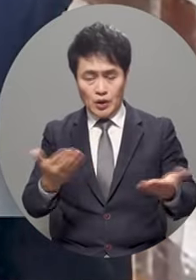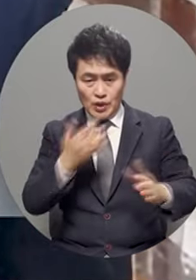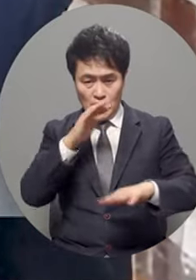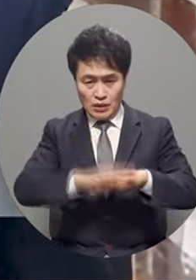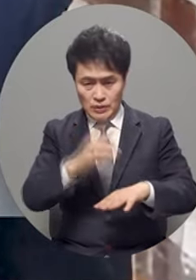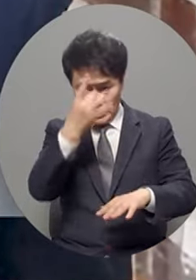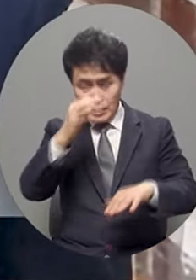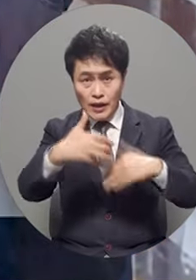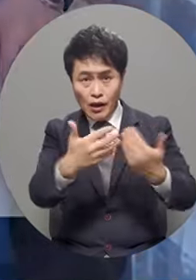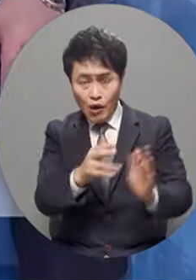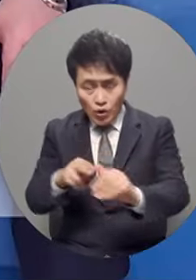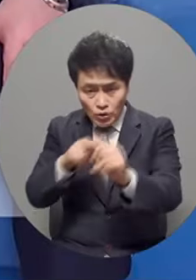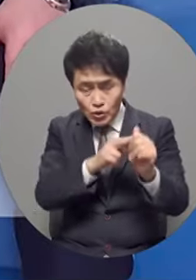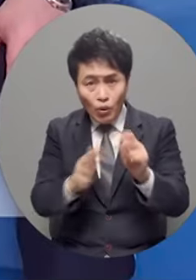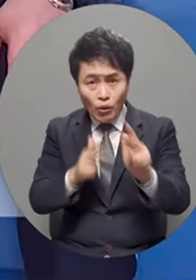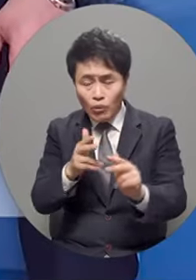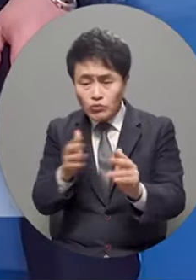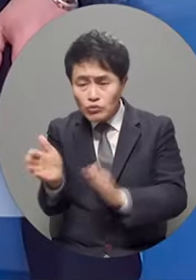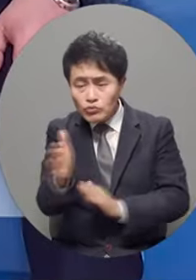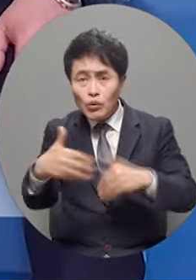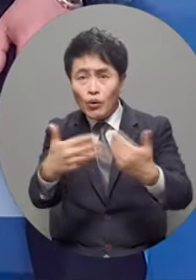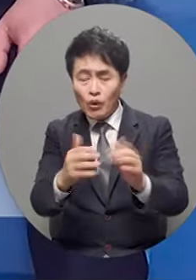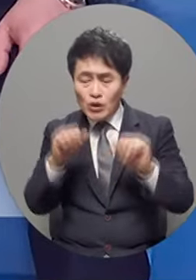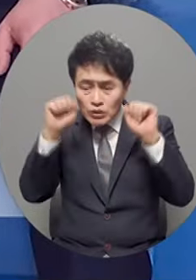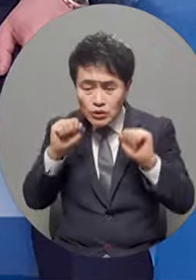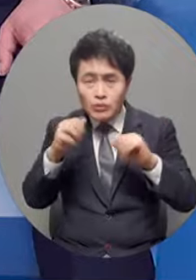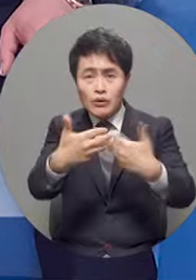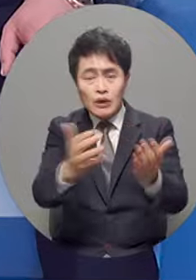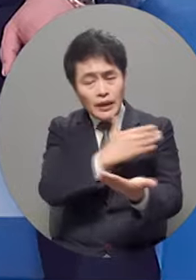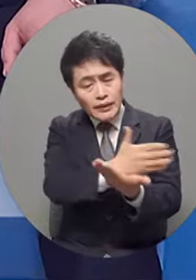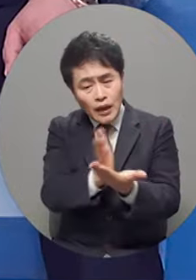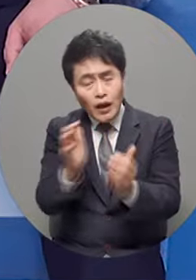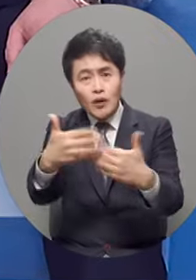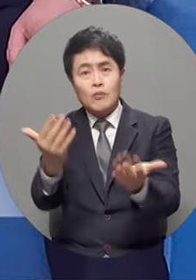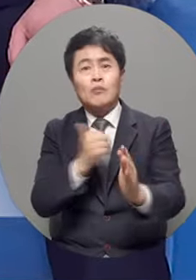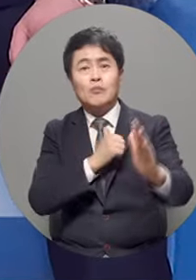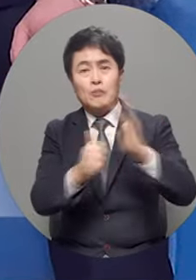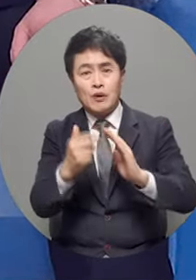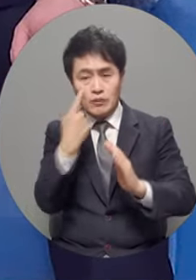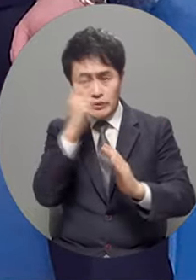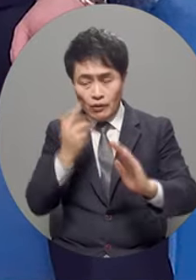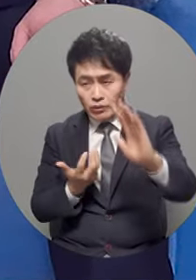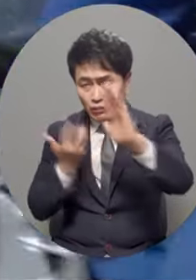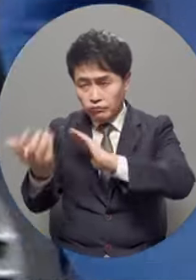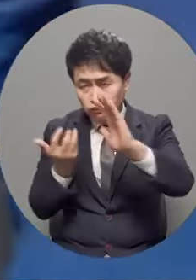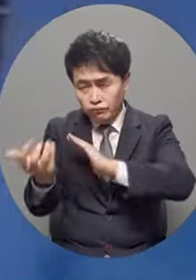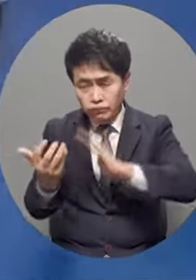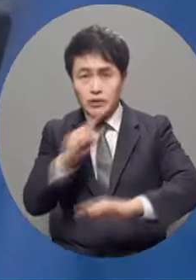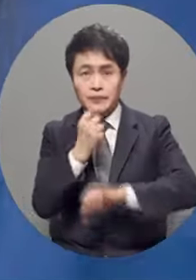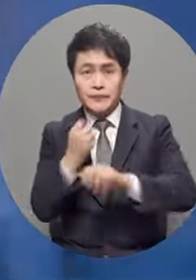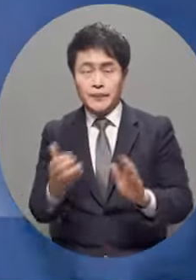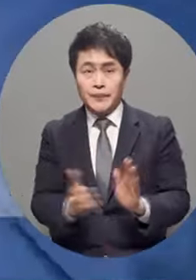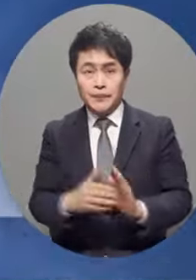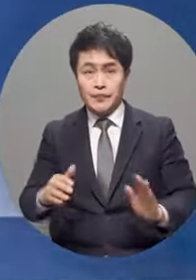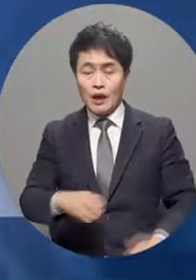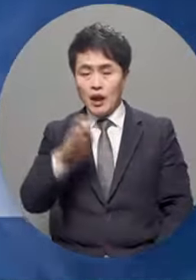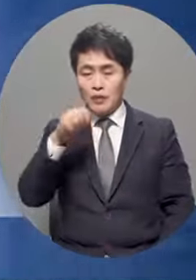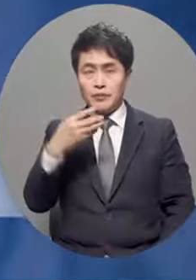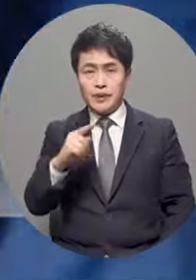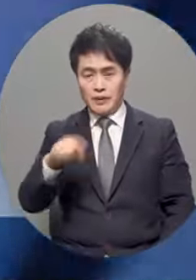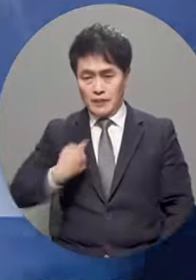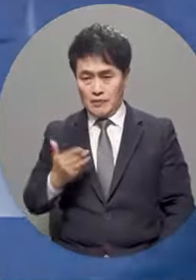농업기술단과 정보산업성, 수산성, 체육성 등 다양한 분야 대표도 러시아로 달려갔습니다. 푸틴은 자신의